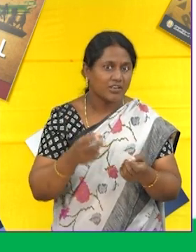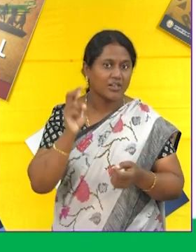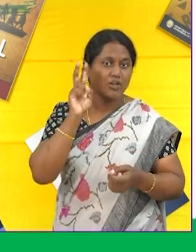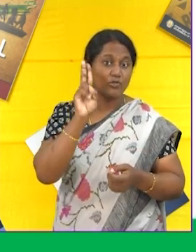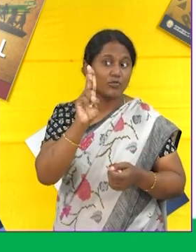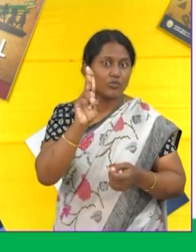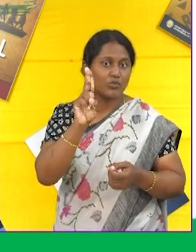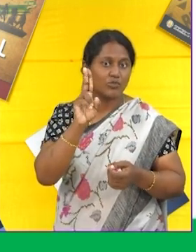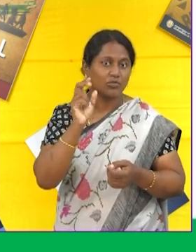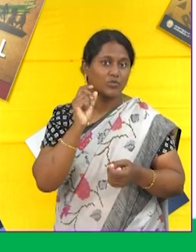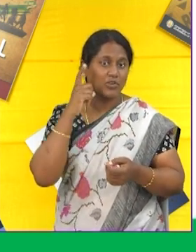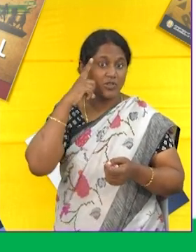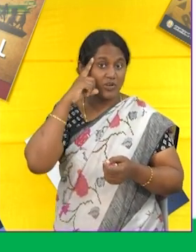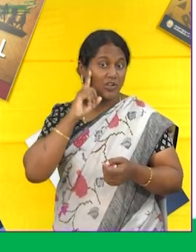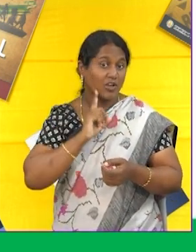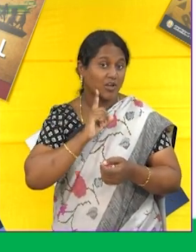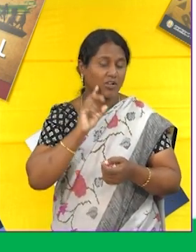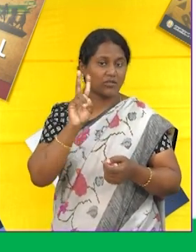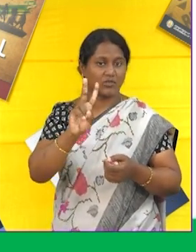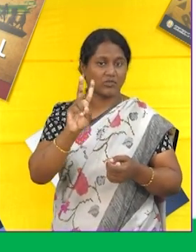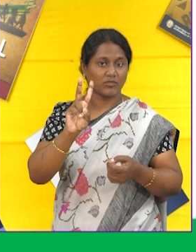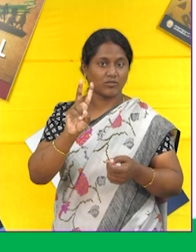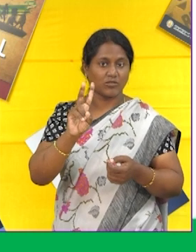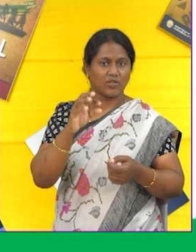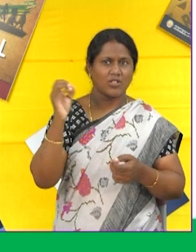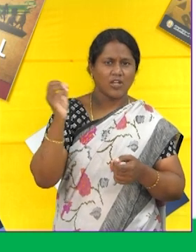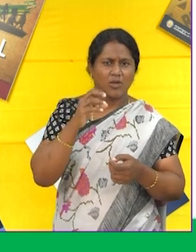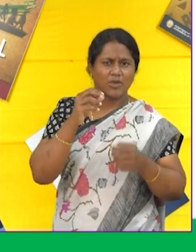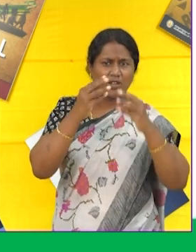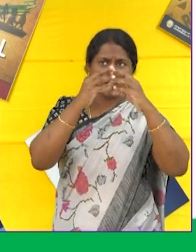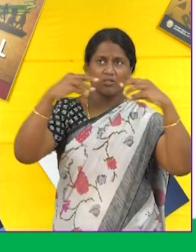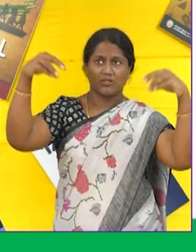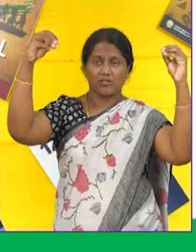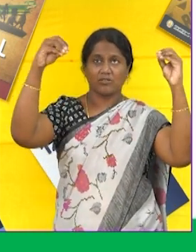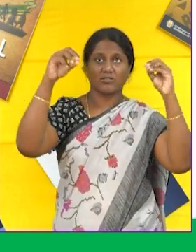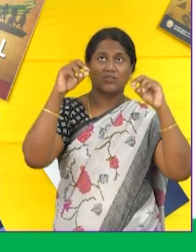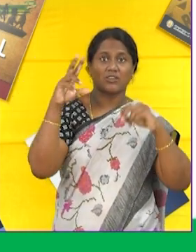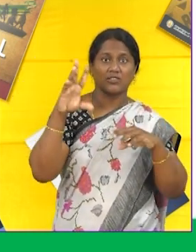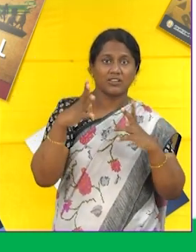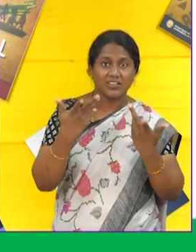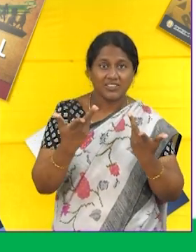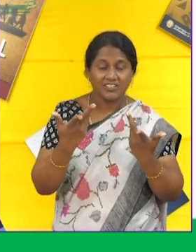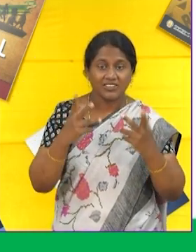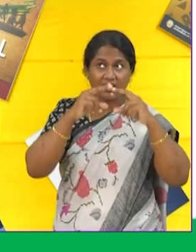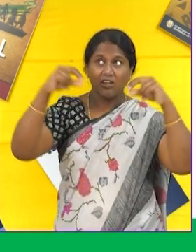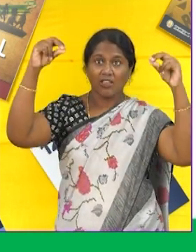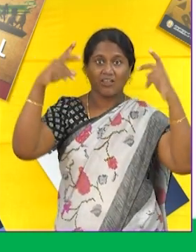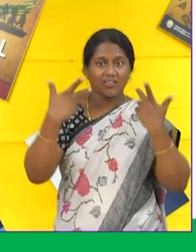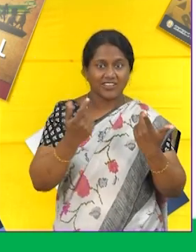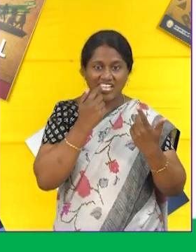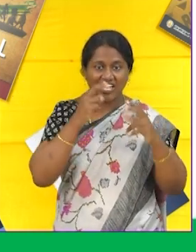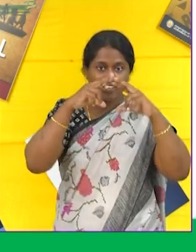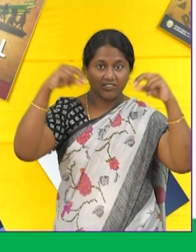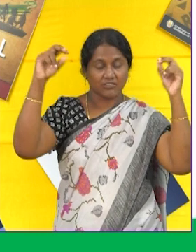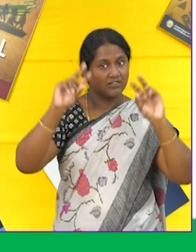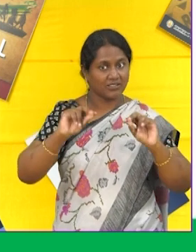டைம் என்ன? 2 o'clock. கிளவுட்ஸ் ஹங் பிளாக் அண்ட் லோ. கிளவுட்ஸ் அப்படியே பிளாக்காக லோவாக இருக்குது. போர்ட்வெல்